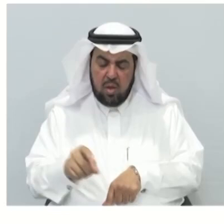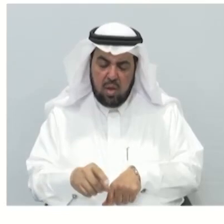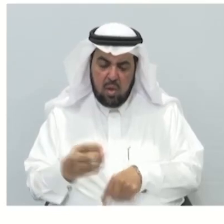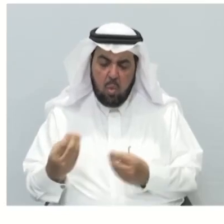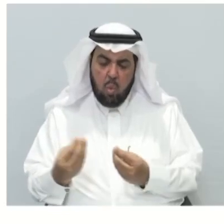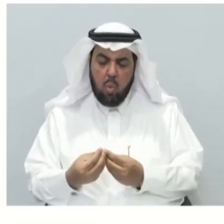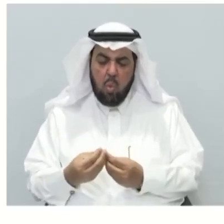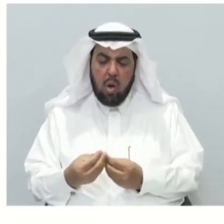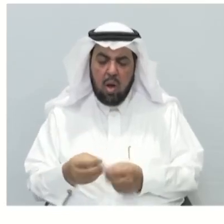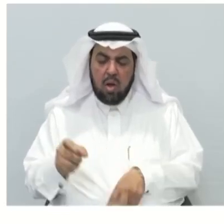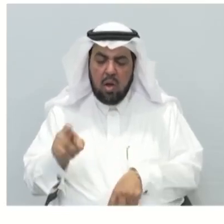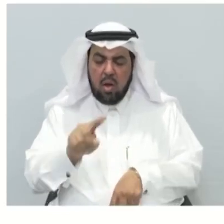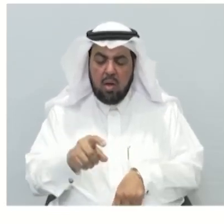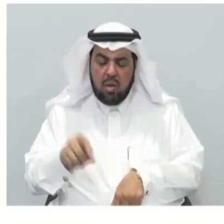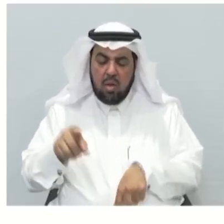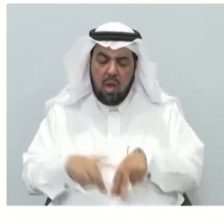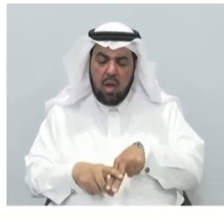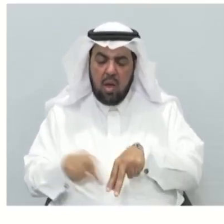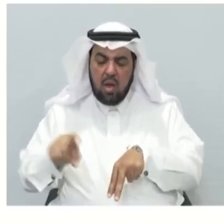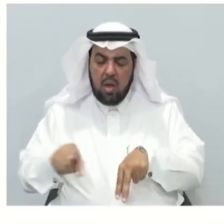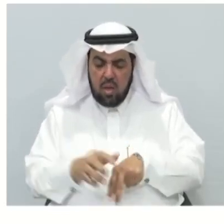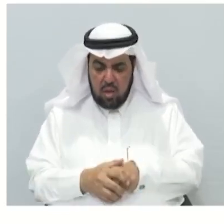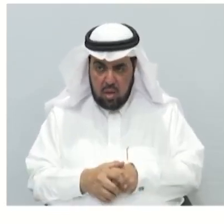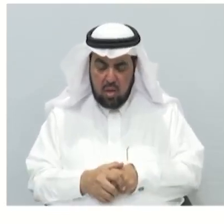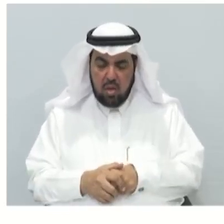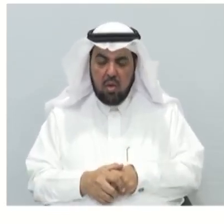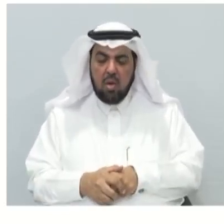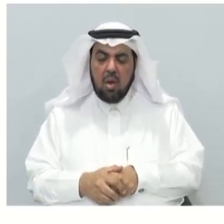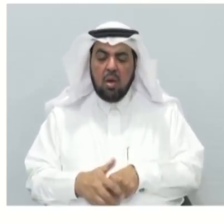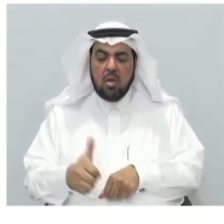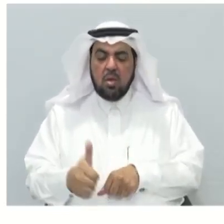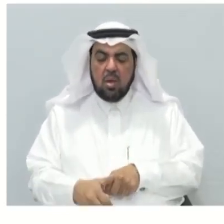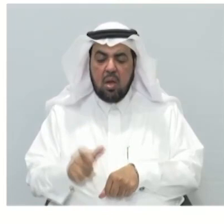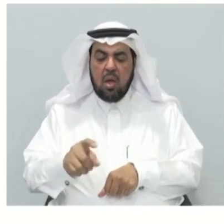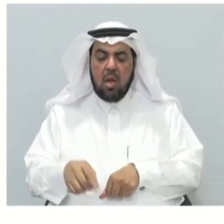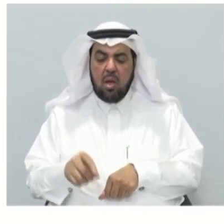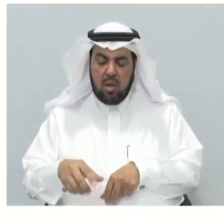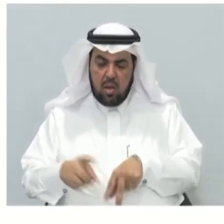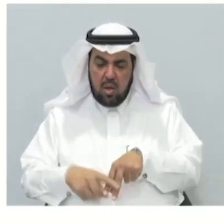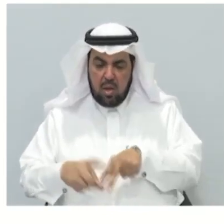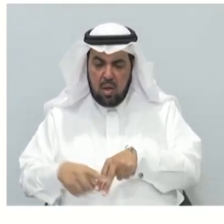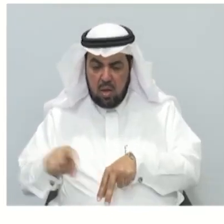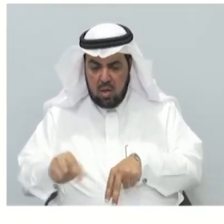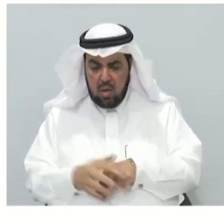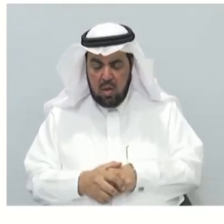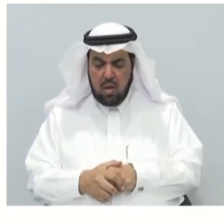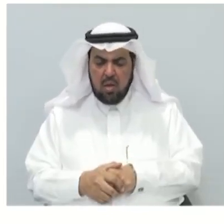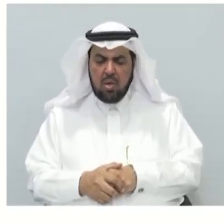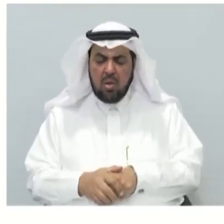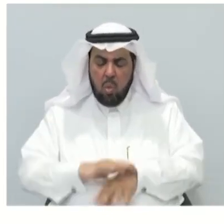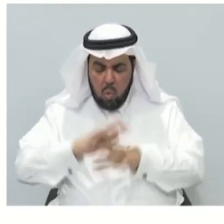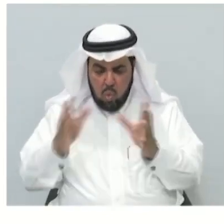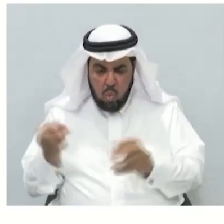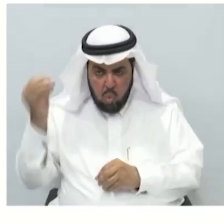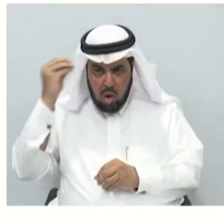اس اليوم لاحظوا معي اليوم و اليوم اي اس اي واي اي اس اعتقد ان الجميع الان وضح